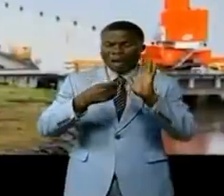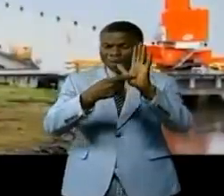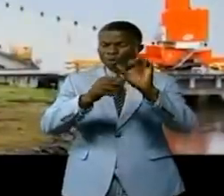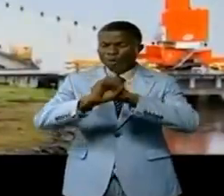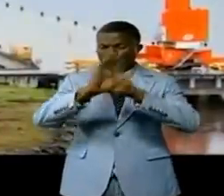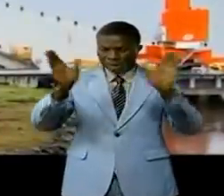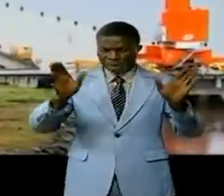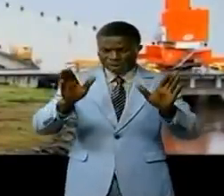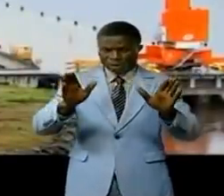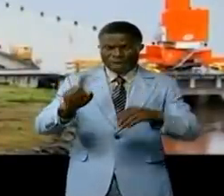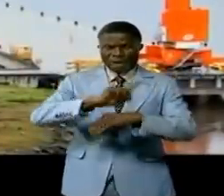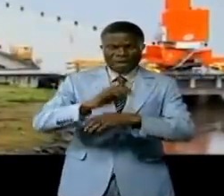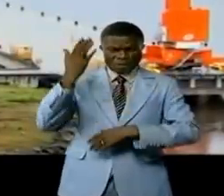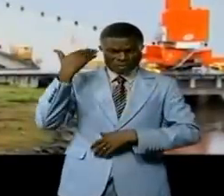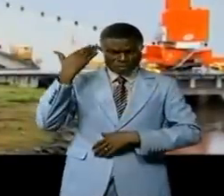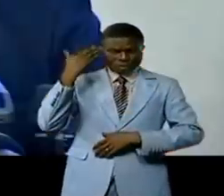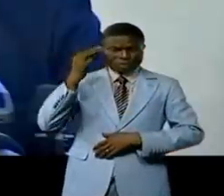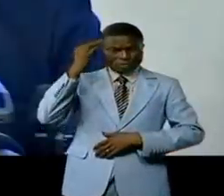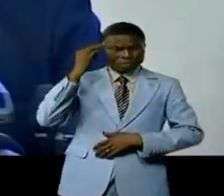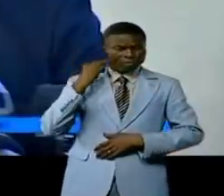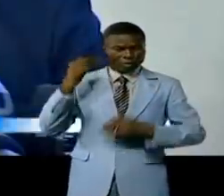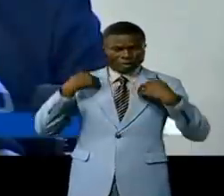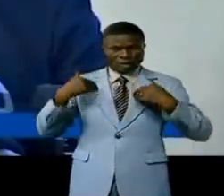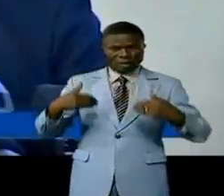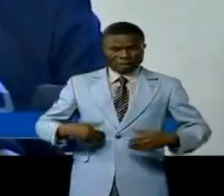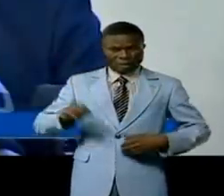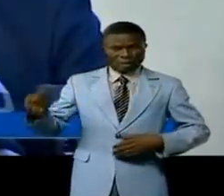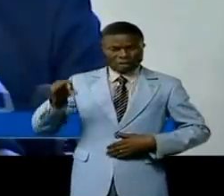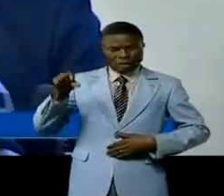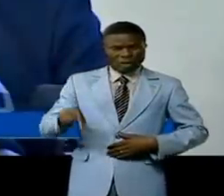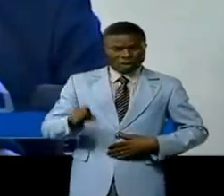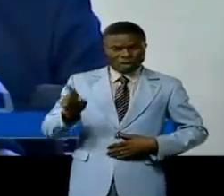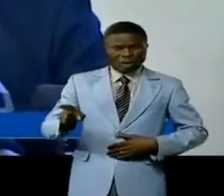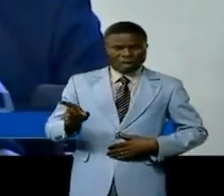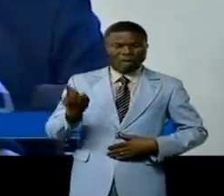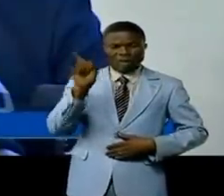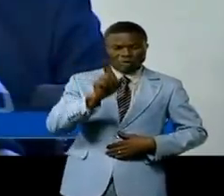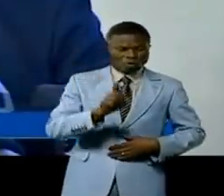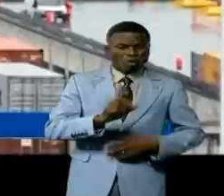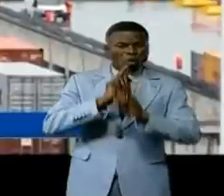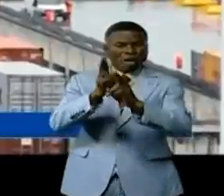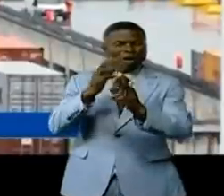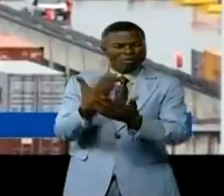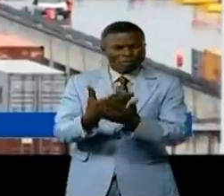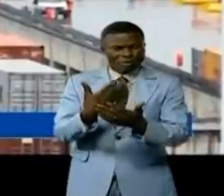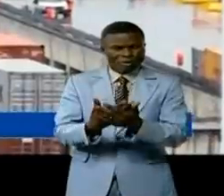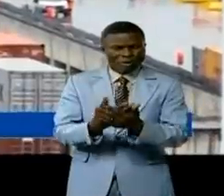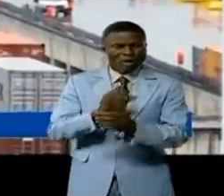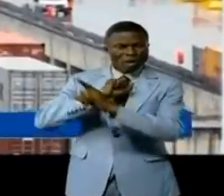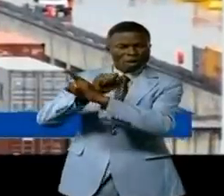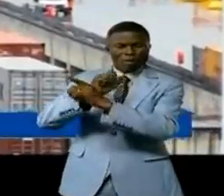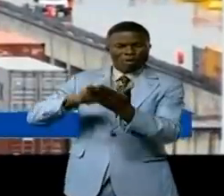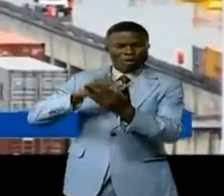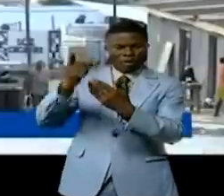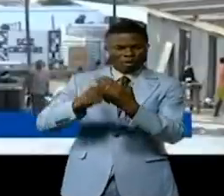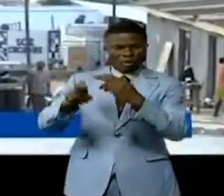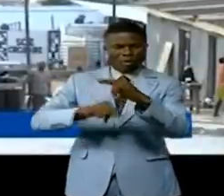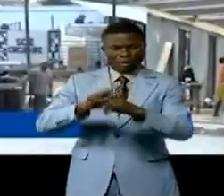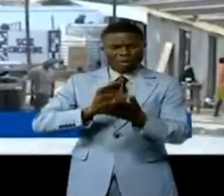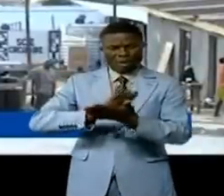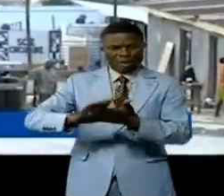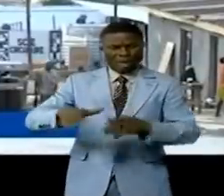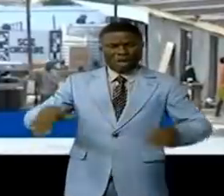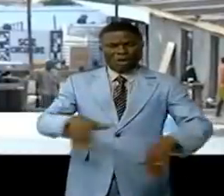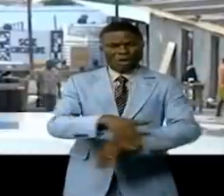il y a quelques jours déjà. Le ministre de la Santé, Jean-Jacques Mbongani, devra agir le plus tôt pour épargner le programme national de l'hygiène aux